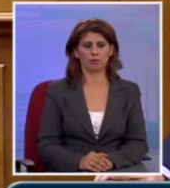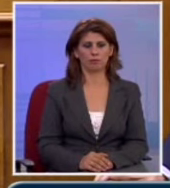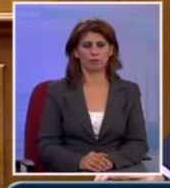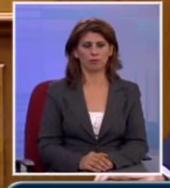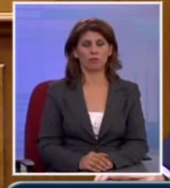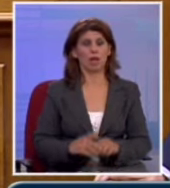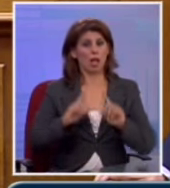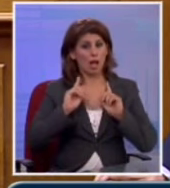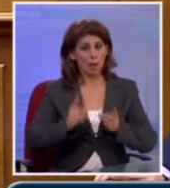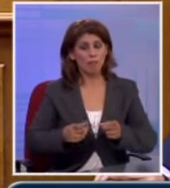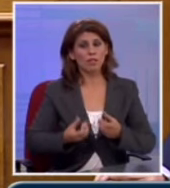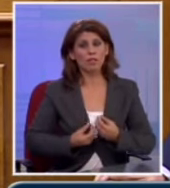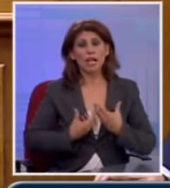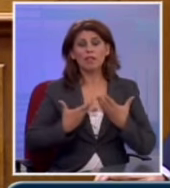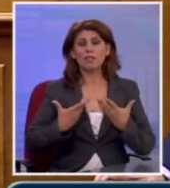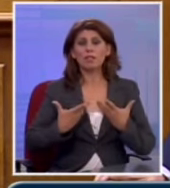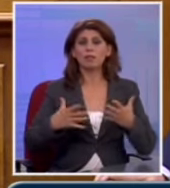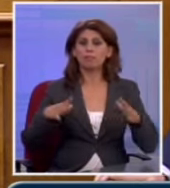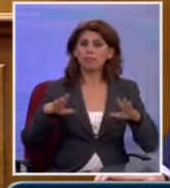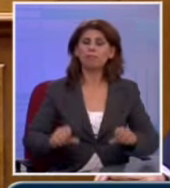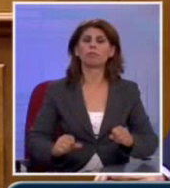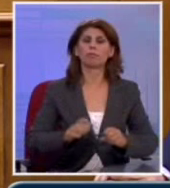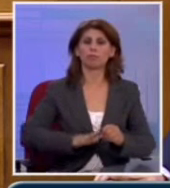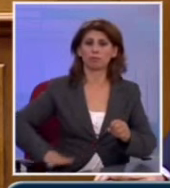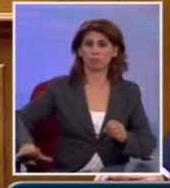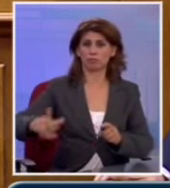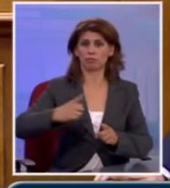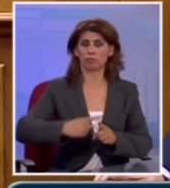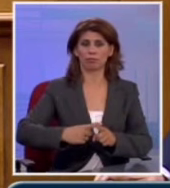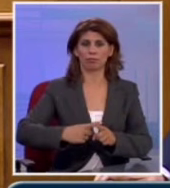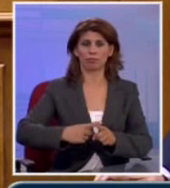Η απόφασή μας να εκφραστεί κυρίαρχα ο ελληνικός λαός,